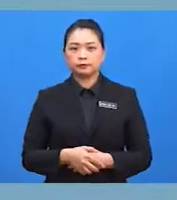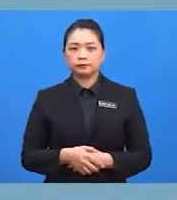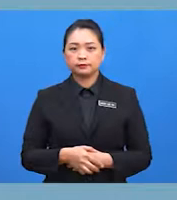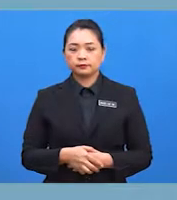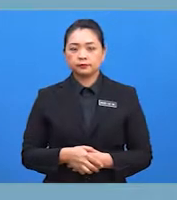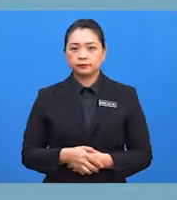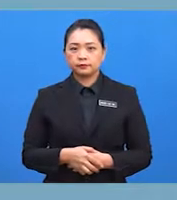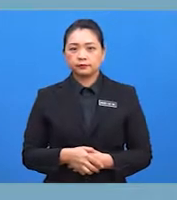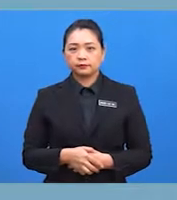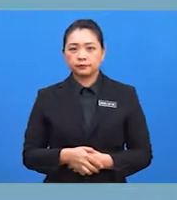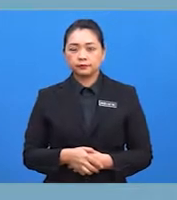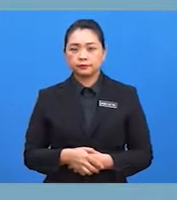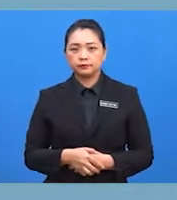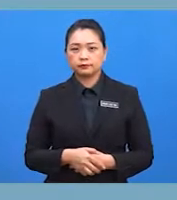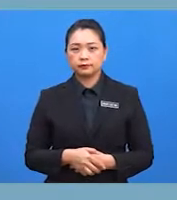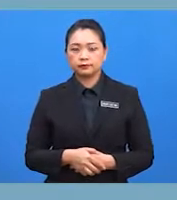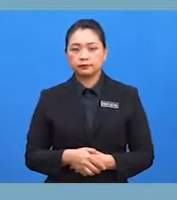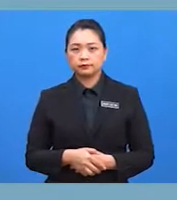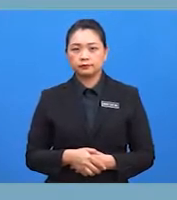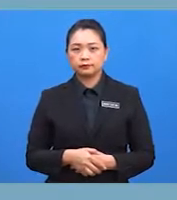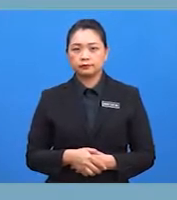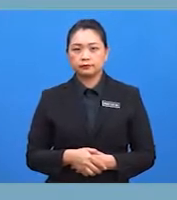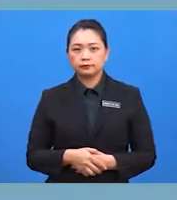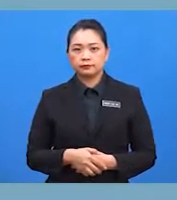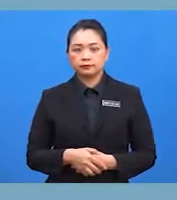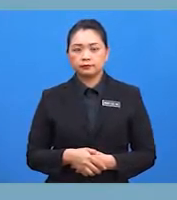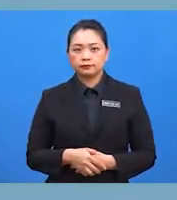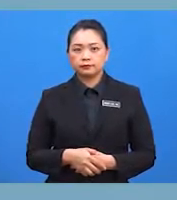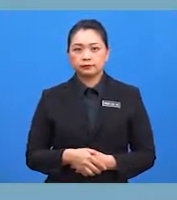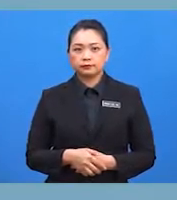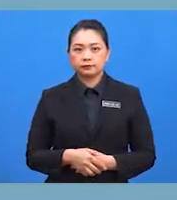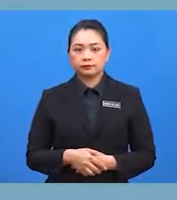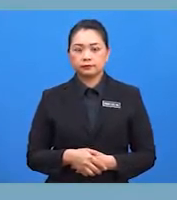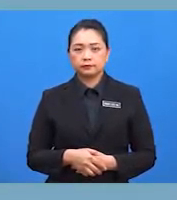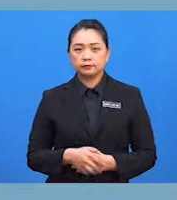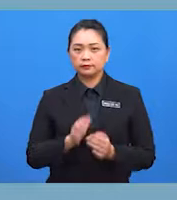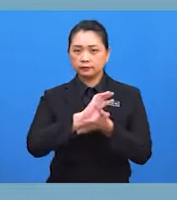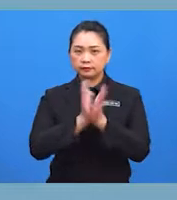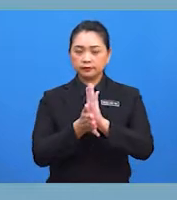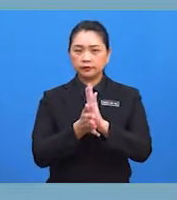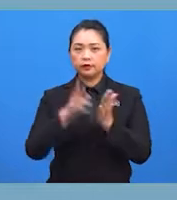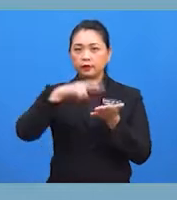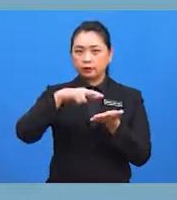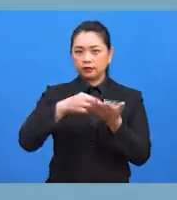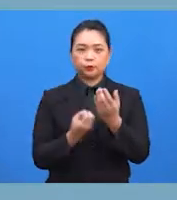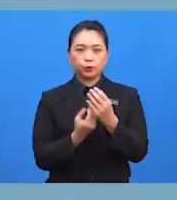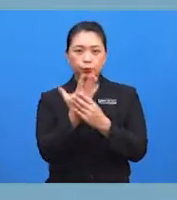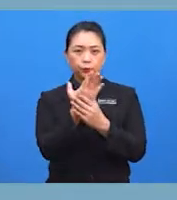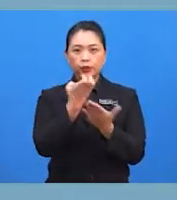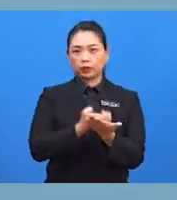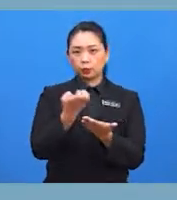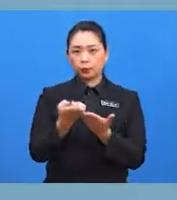58500 juta. Ini akan mengakibatkan penurunan kadar pertumbuhan ekonomi negara Y